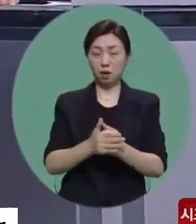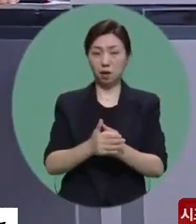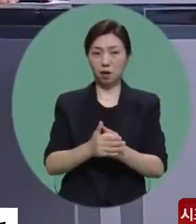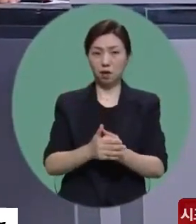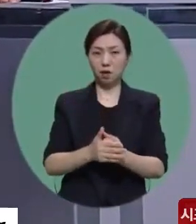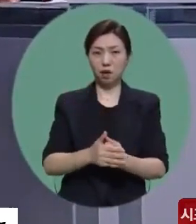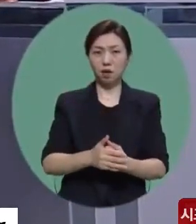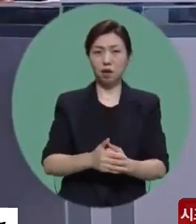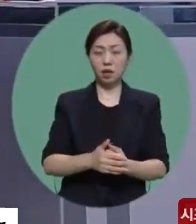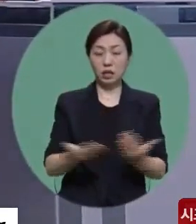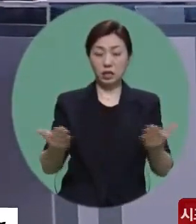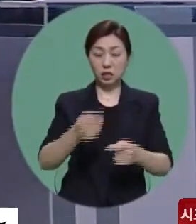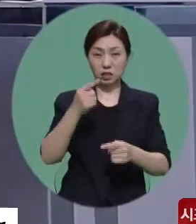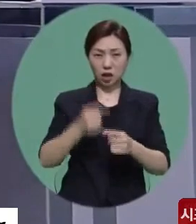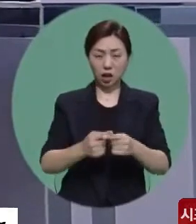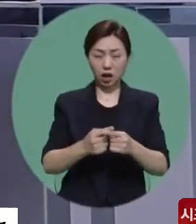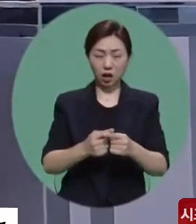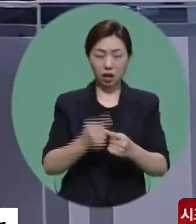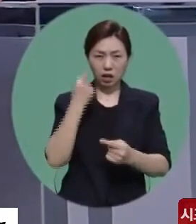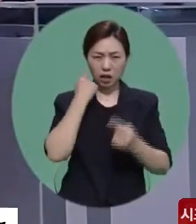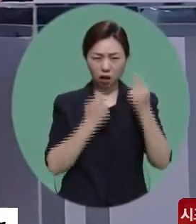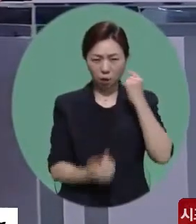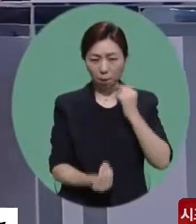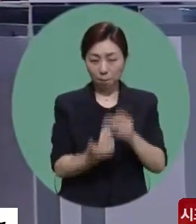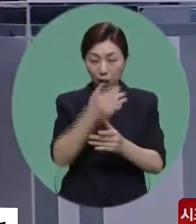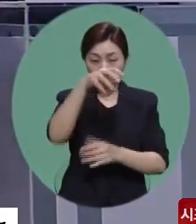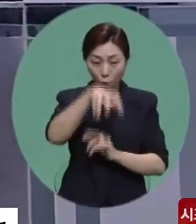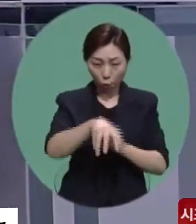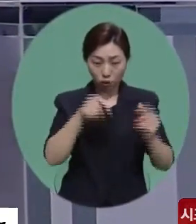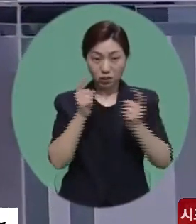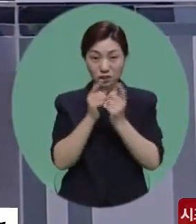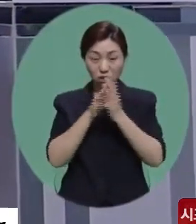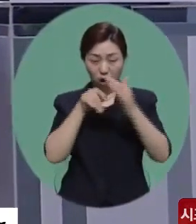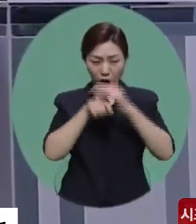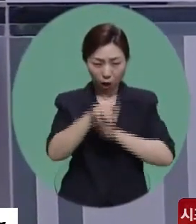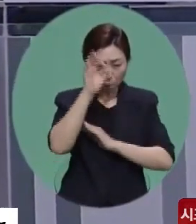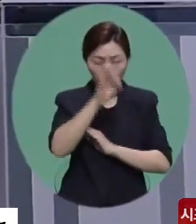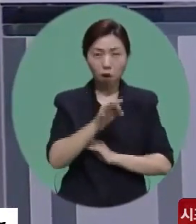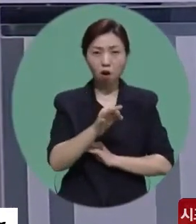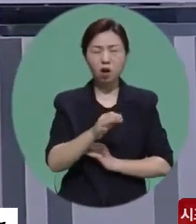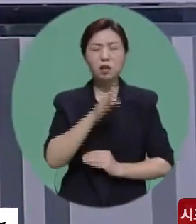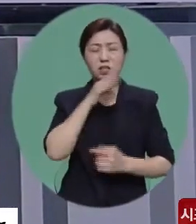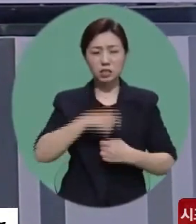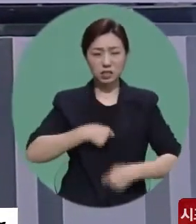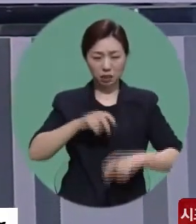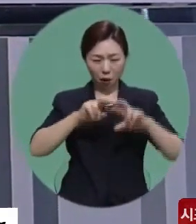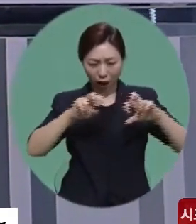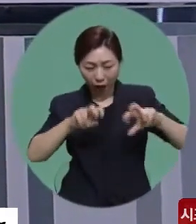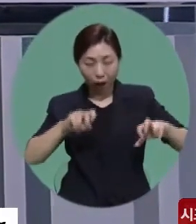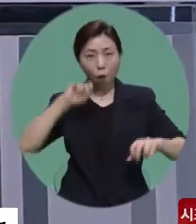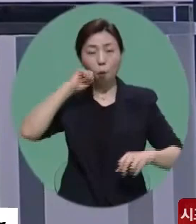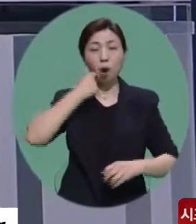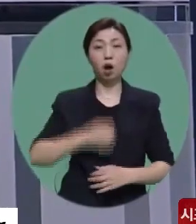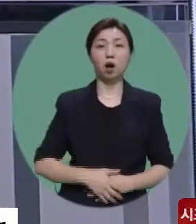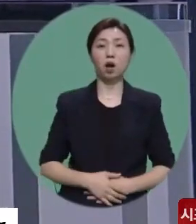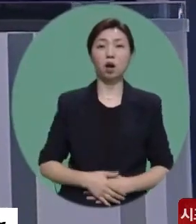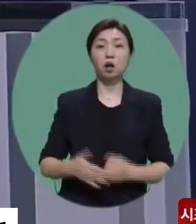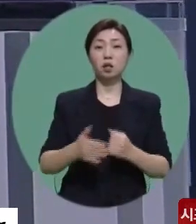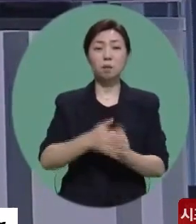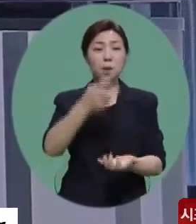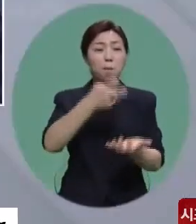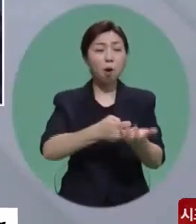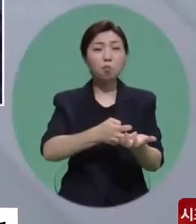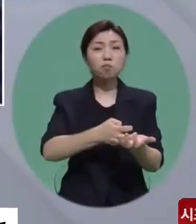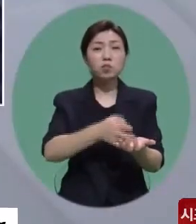제가 가면은 일단 이게 수사가 잘 안 됩니다. 진상규명이 안 됩니다. 그러니까 법이 있으면